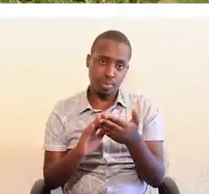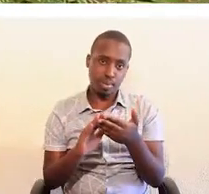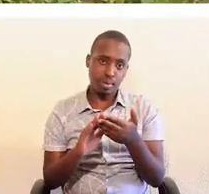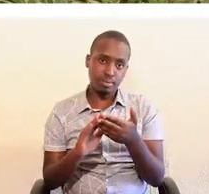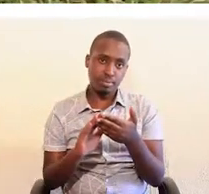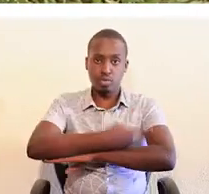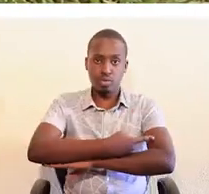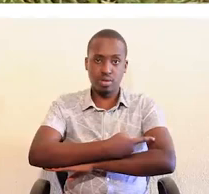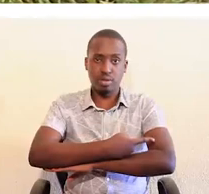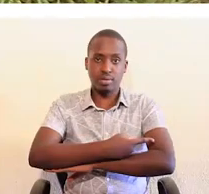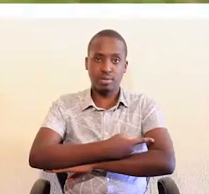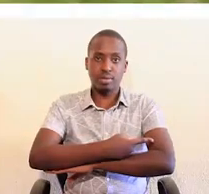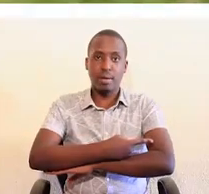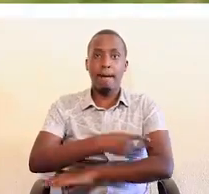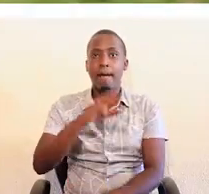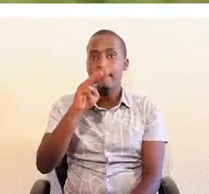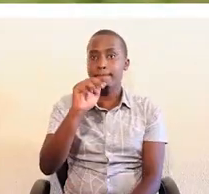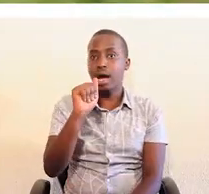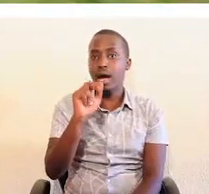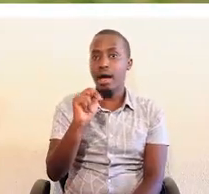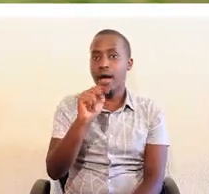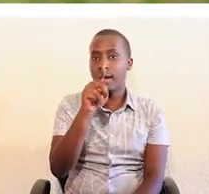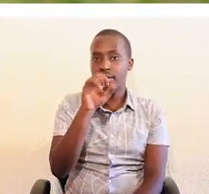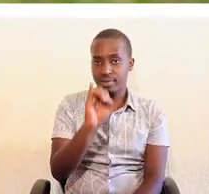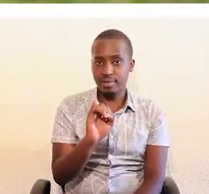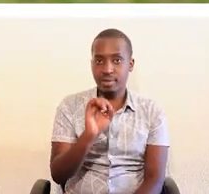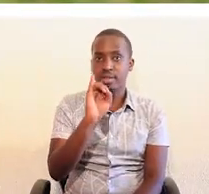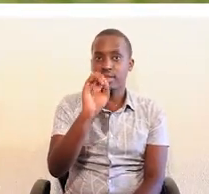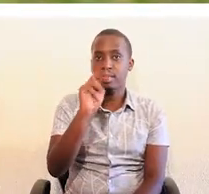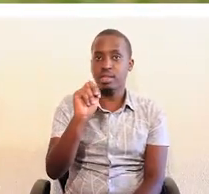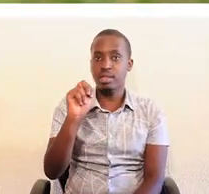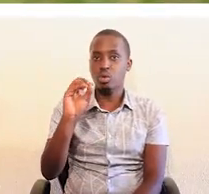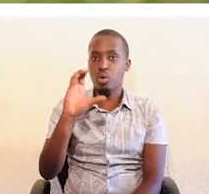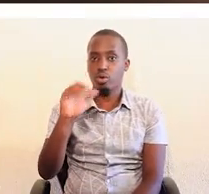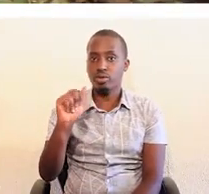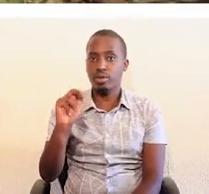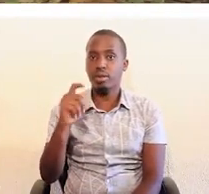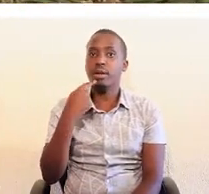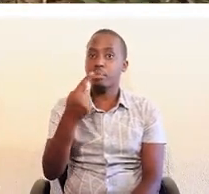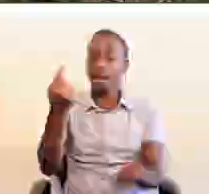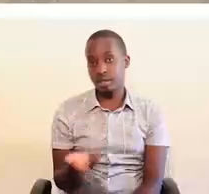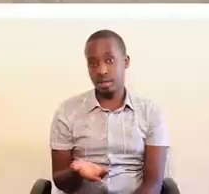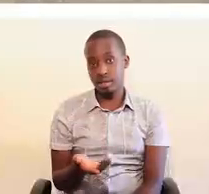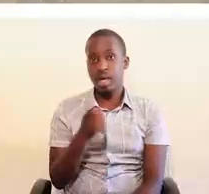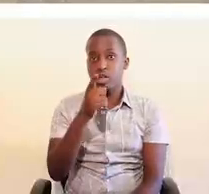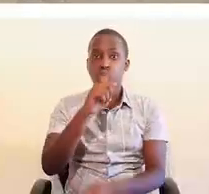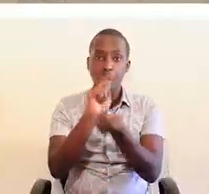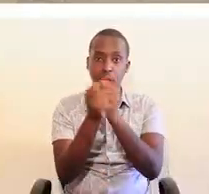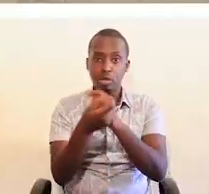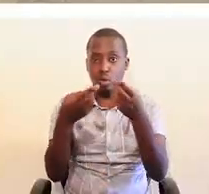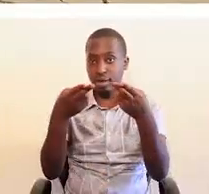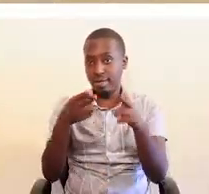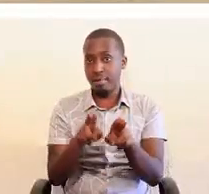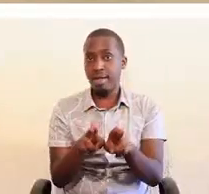munsi Manzi Inosa ndamubwira nti njya mu nzu nzanira igikombe akakinzanira